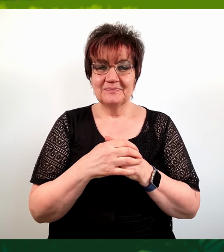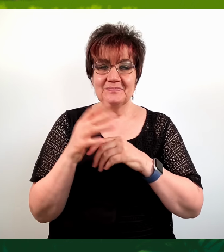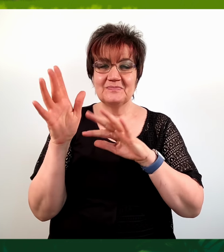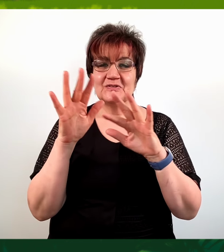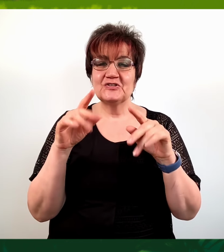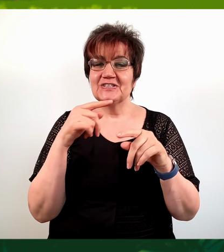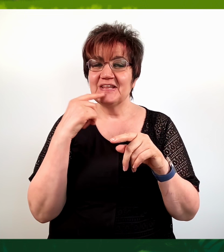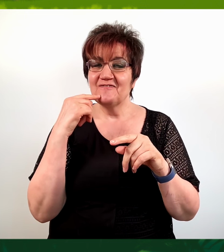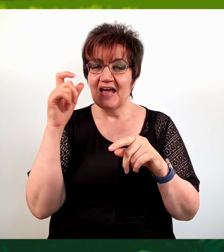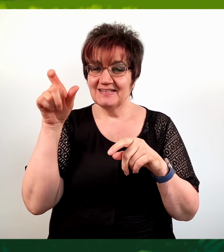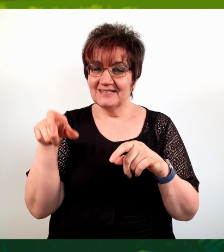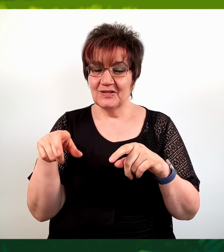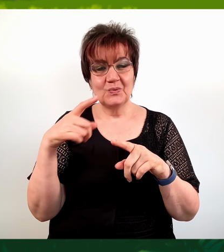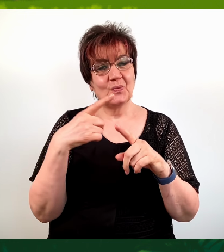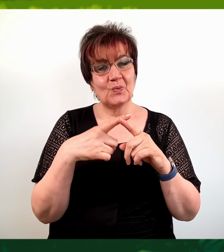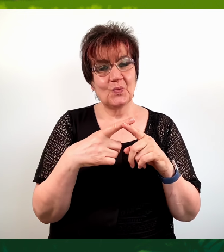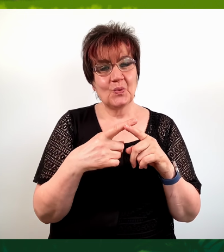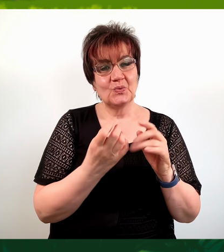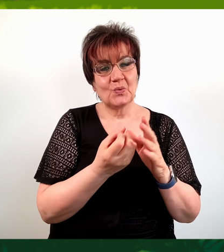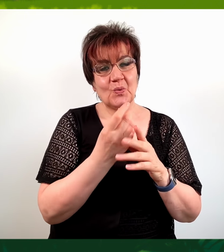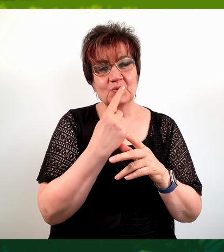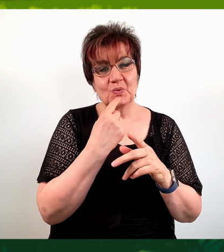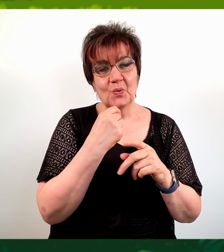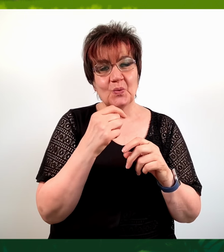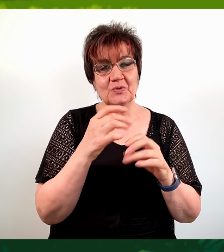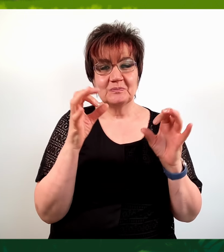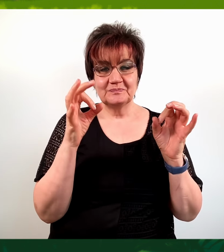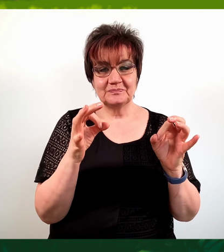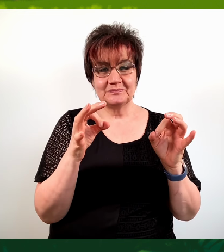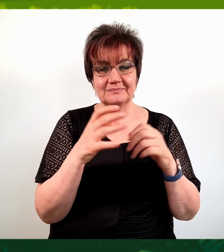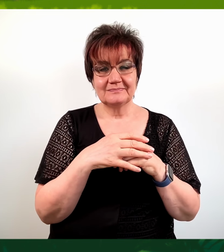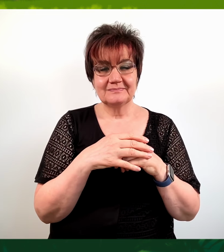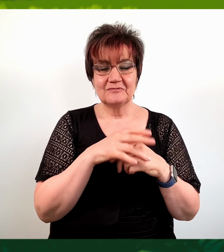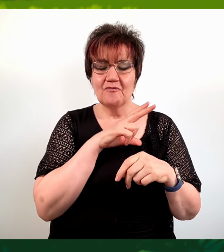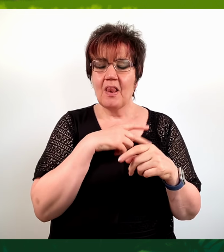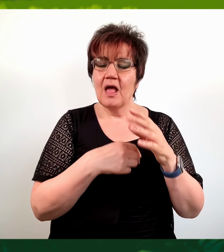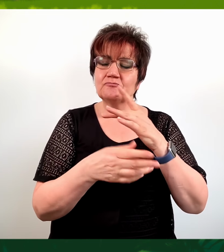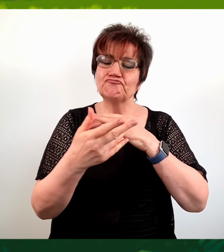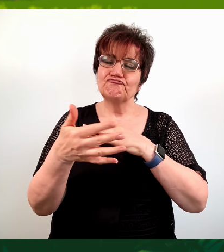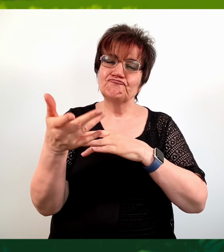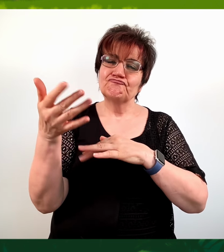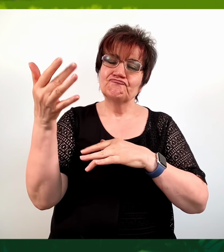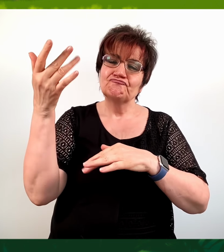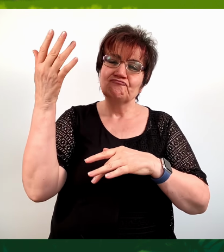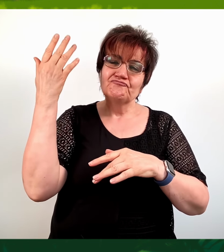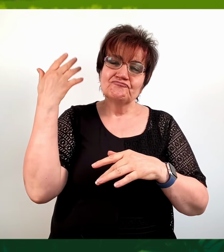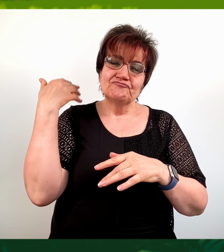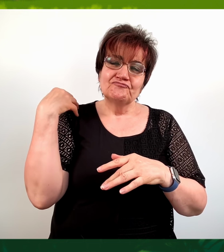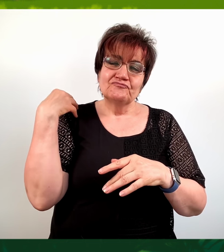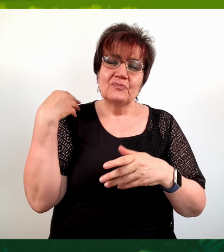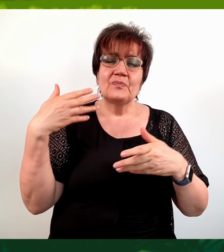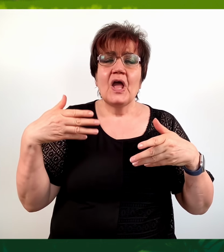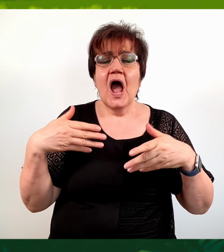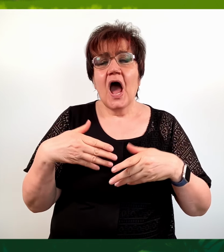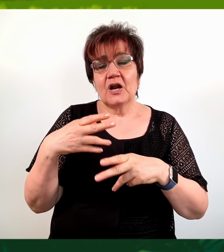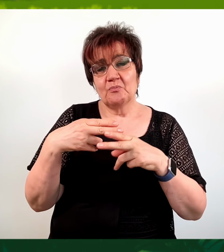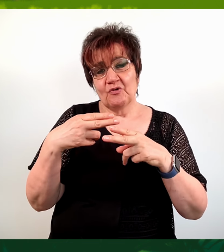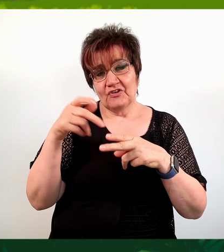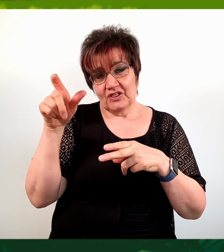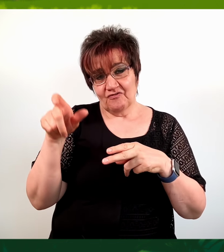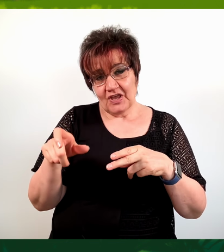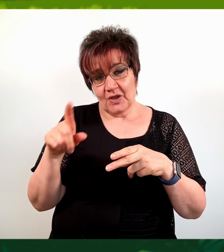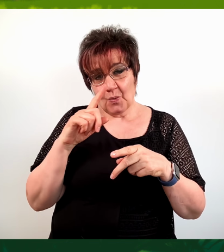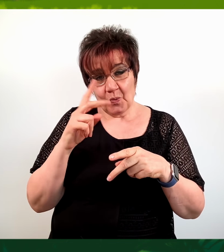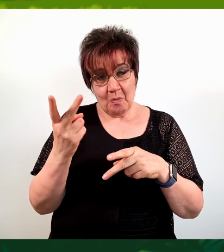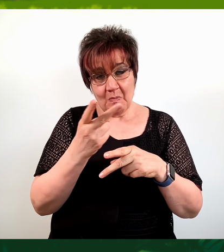Schneeweißchen und Rosenrot Vor langer, langer Zeit lebte eine arme Witwe mit ihren